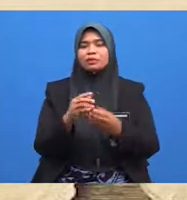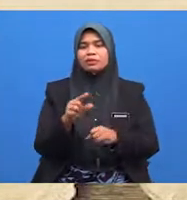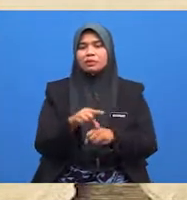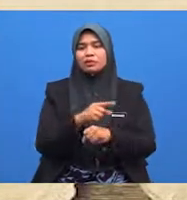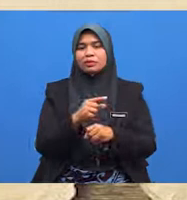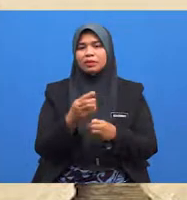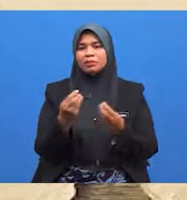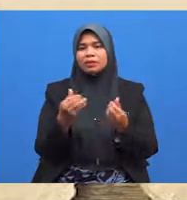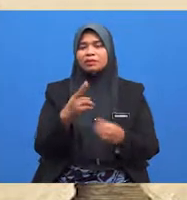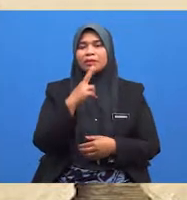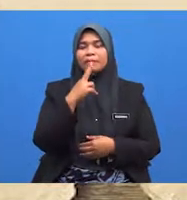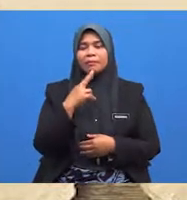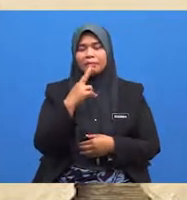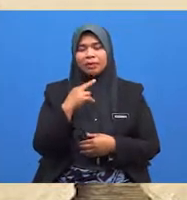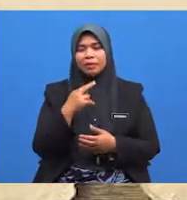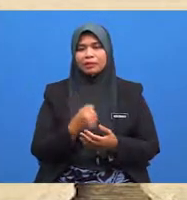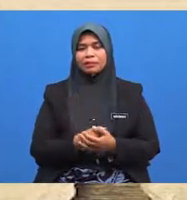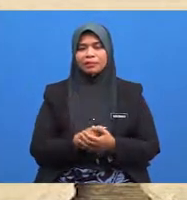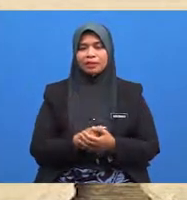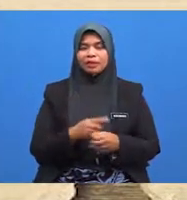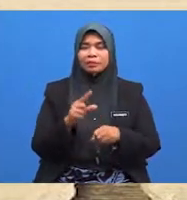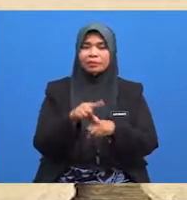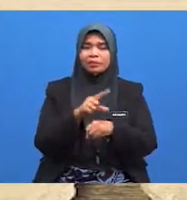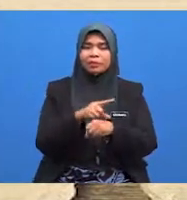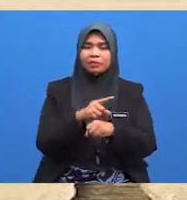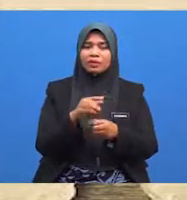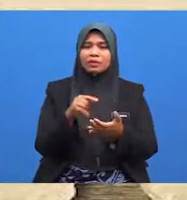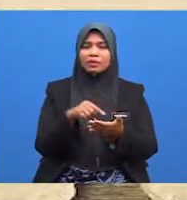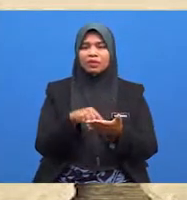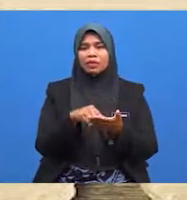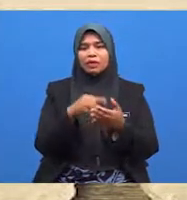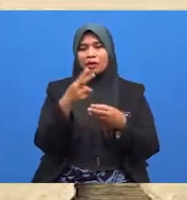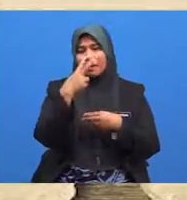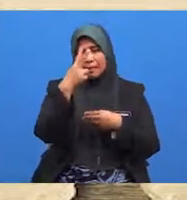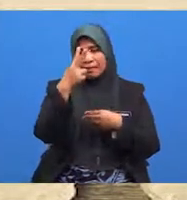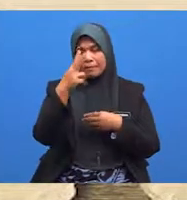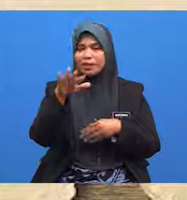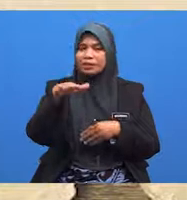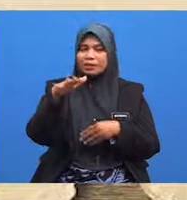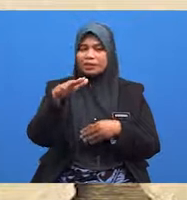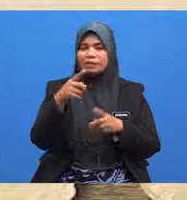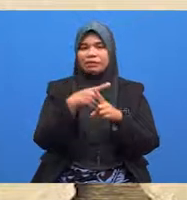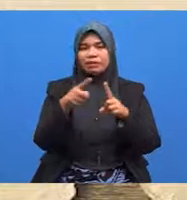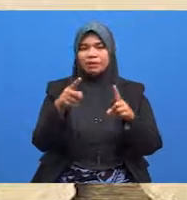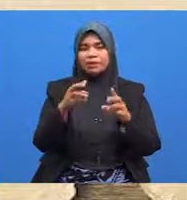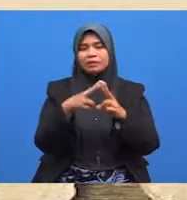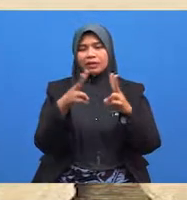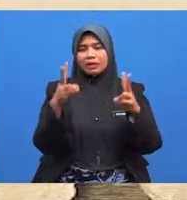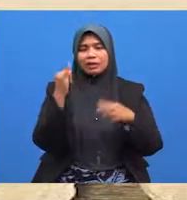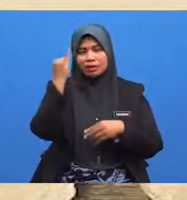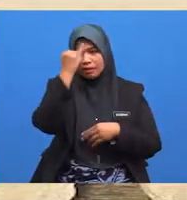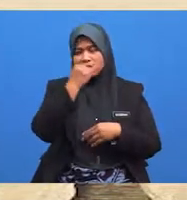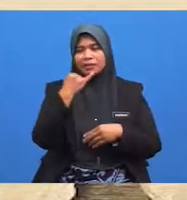Mutiara, batu pasir merah digunakan sebagai bahan binaan. Justru, penggunaan bahan binaan